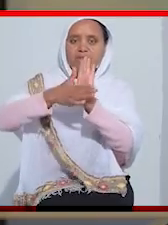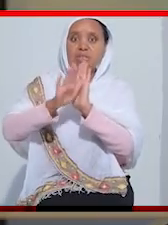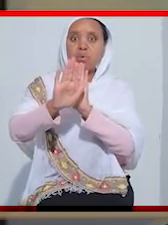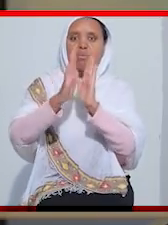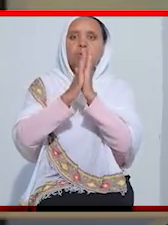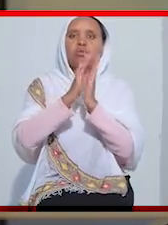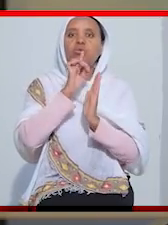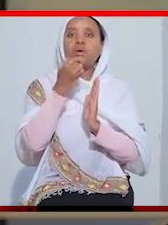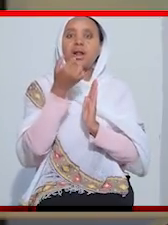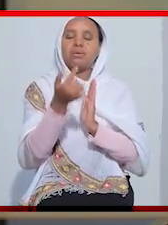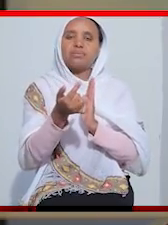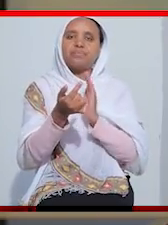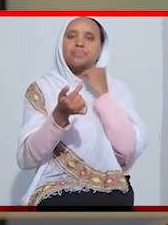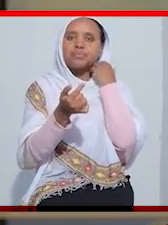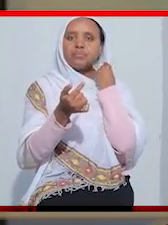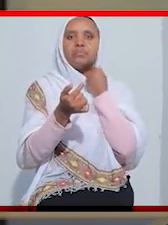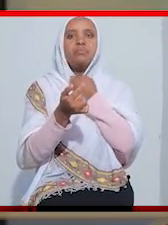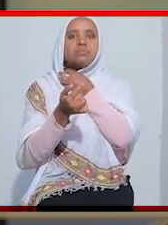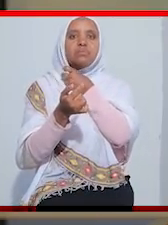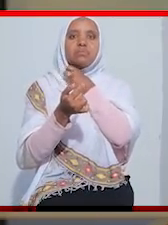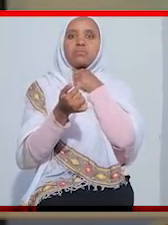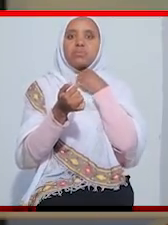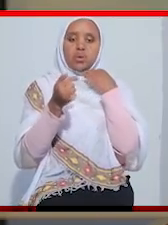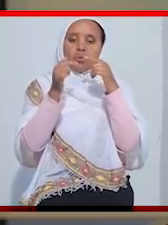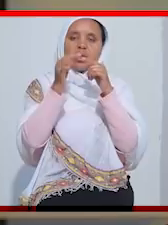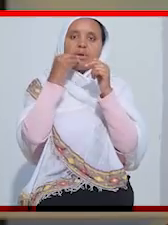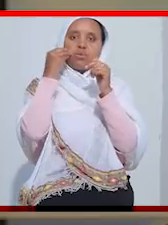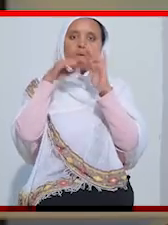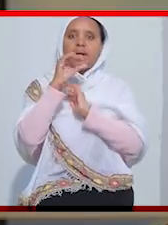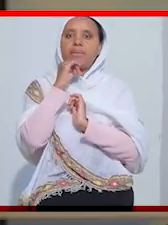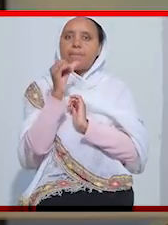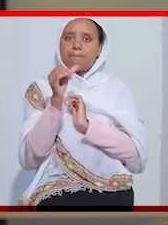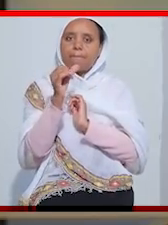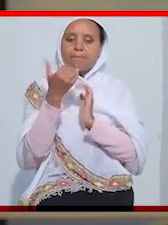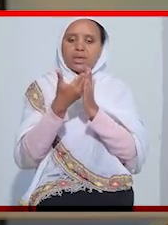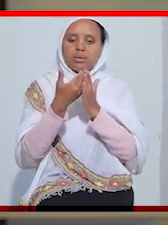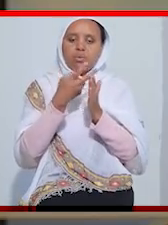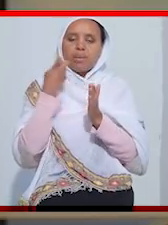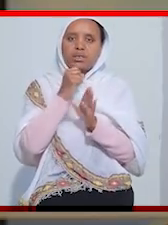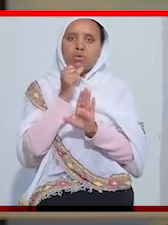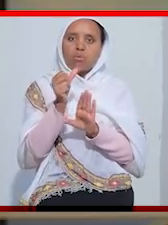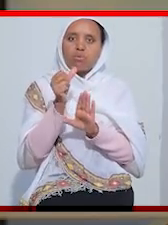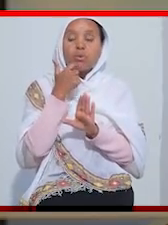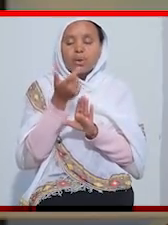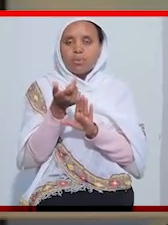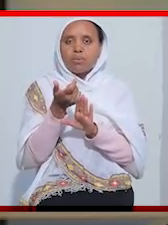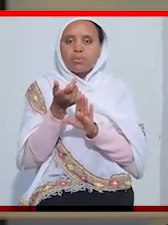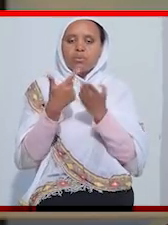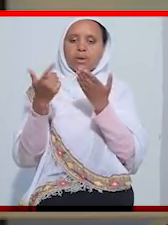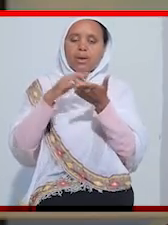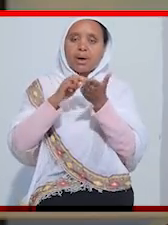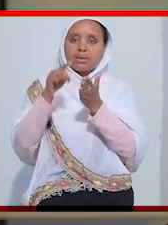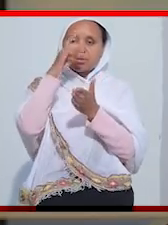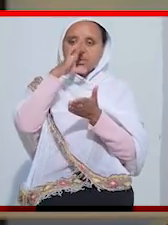የሚከናወና የሚፈጽመው በጸሎት ነው ይላል ወይበው ሀበቤቱ ወይሰርቆ ወደ ቤቱ አይገባም ገንዘቡንም አይሰርቀውም ነው